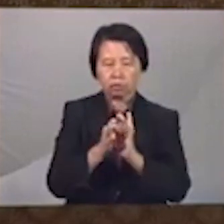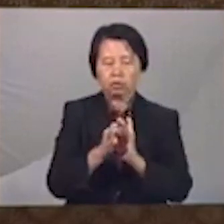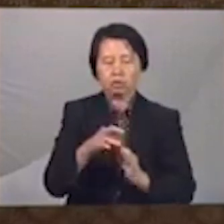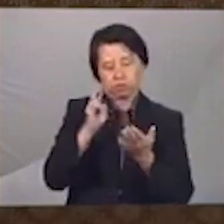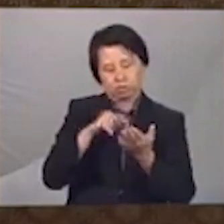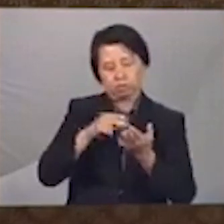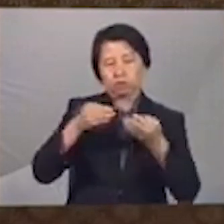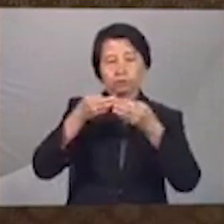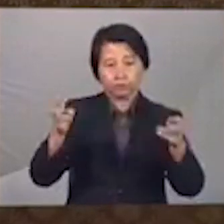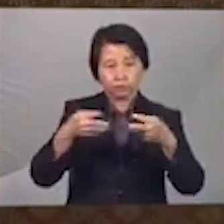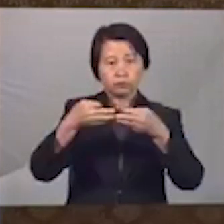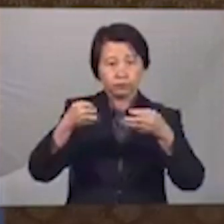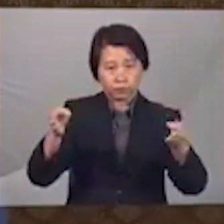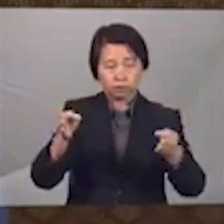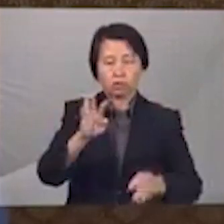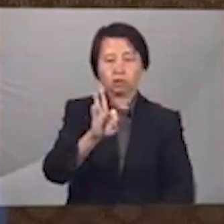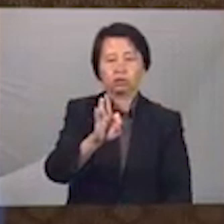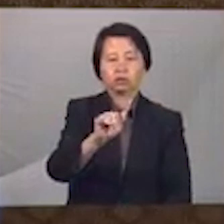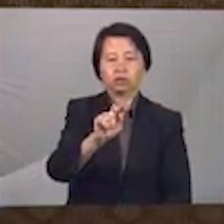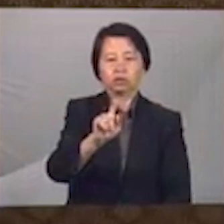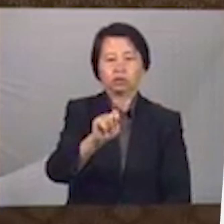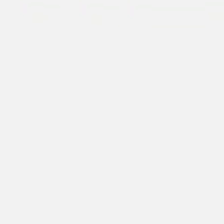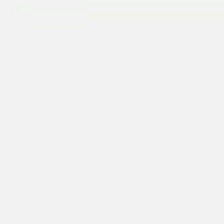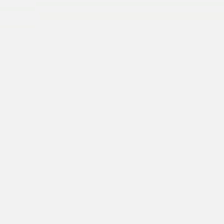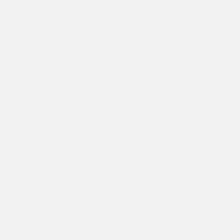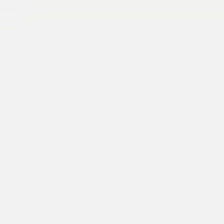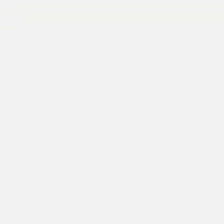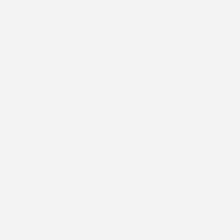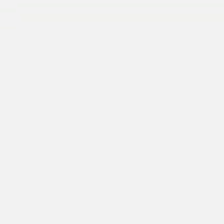kita sama-sama memberikan sedekah Al-Fatihah kepada Allahyarham. Al-Fatihah.